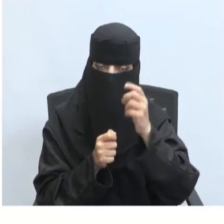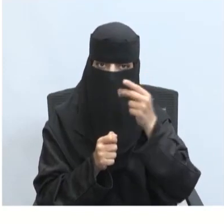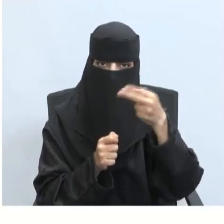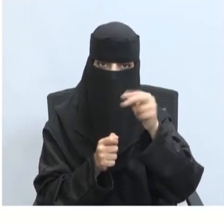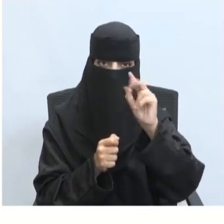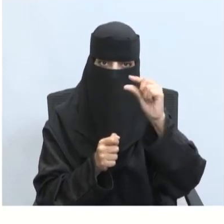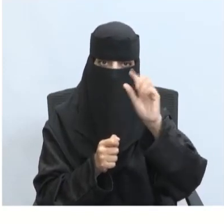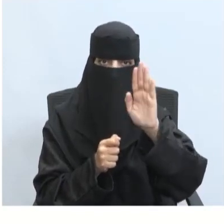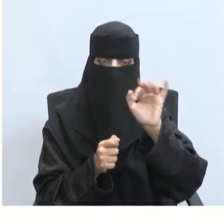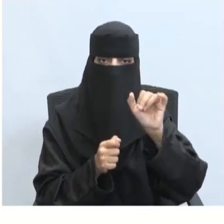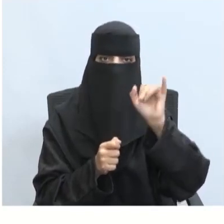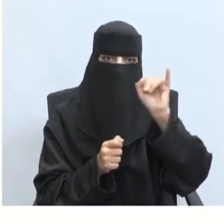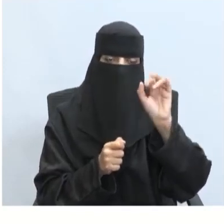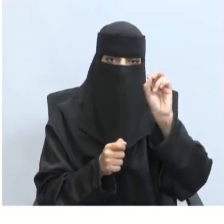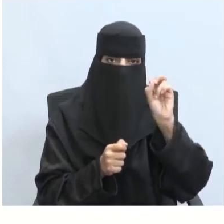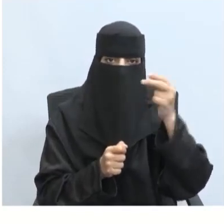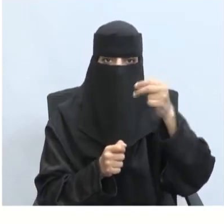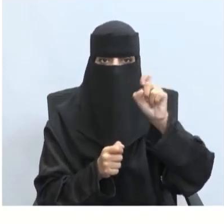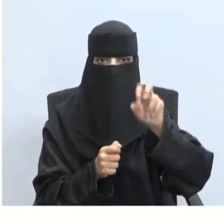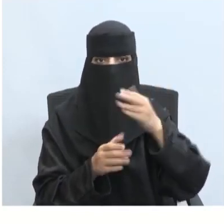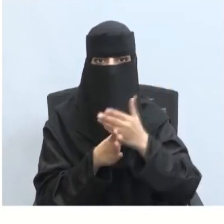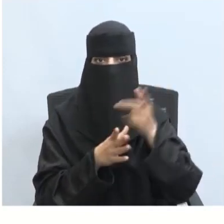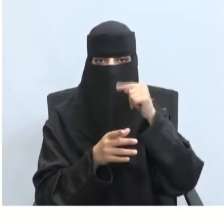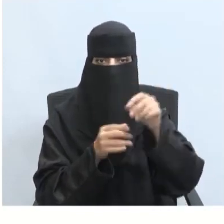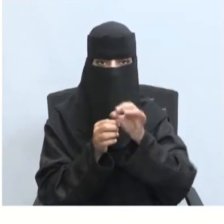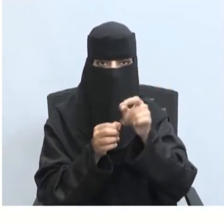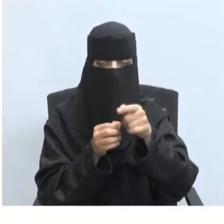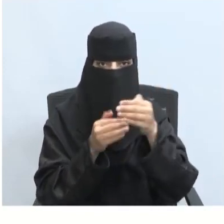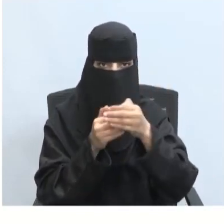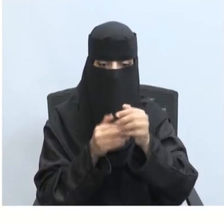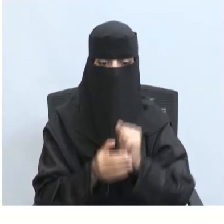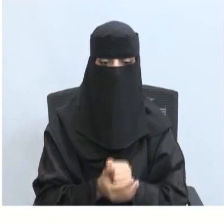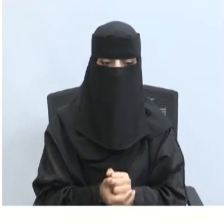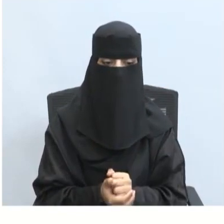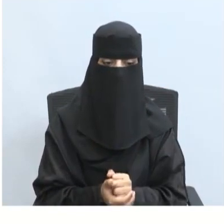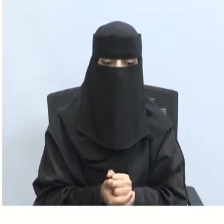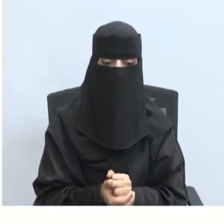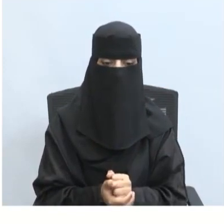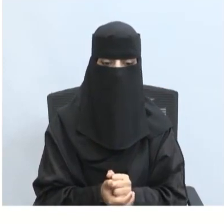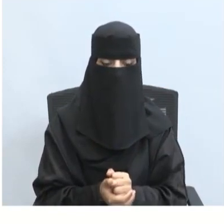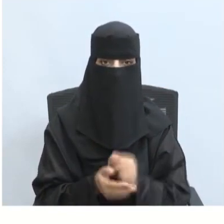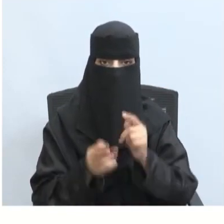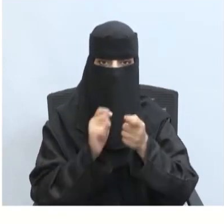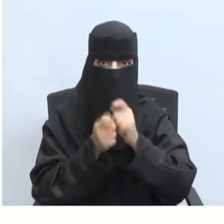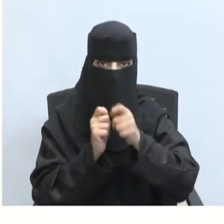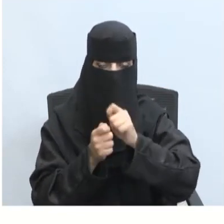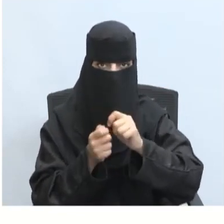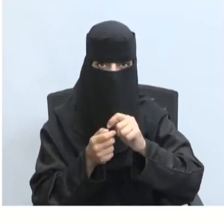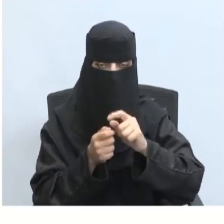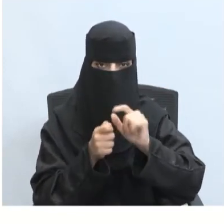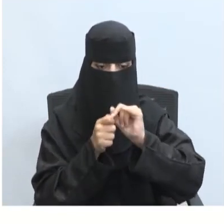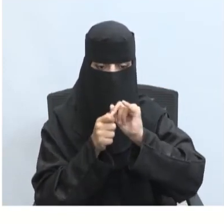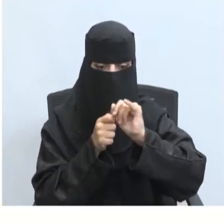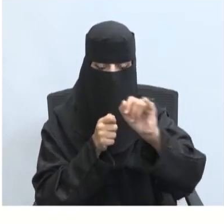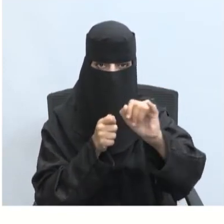الى عدسه مقع ع عره بما انه مصاب بقصر النظر لتصحيح عيب طول النظر